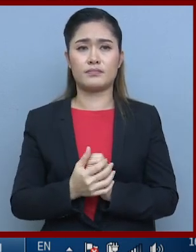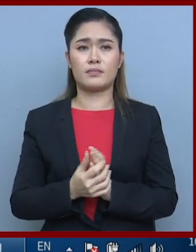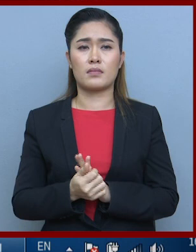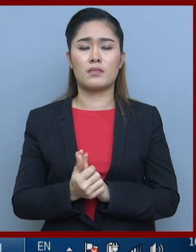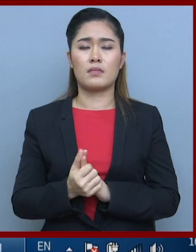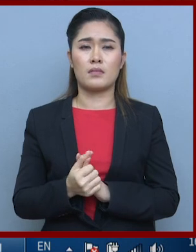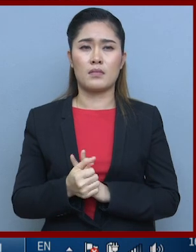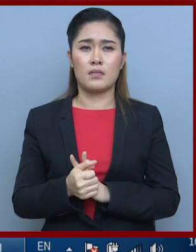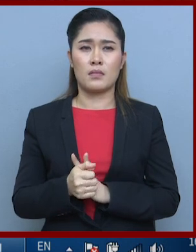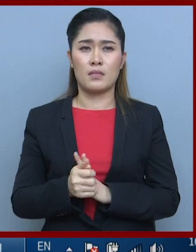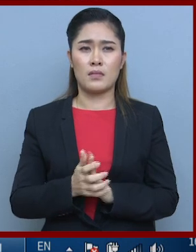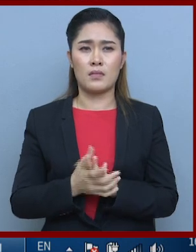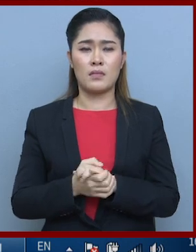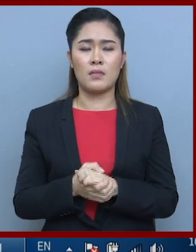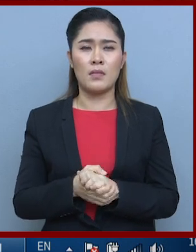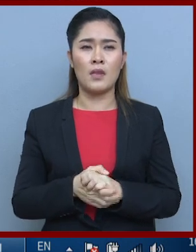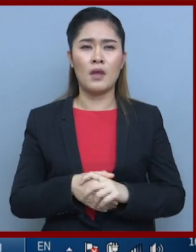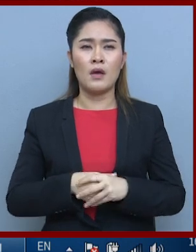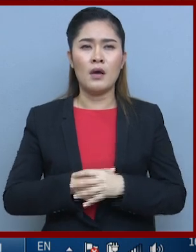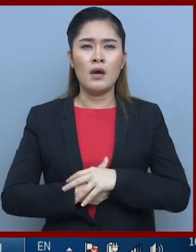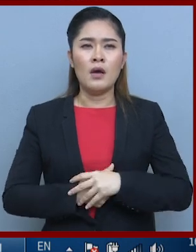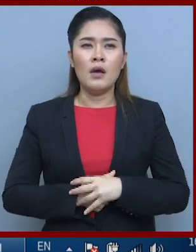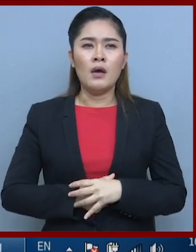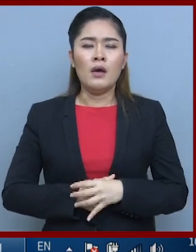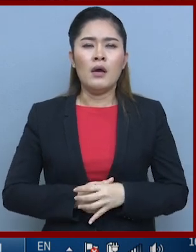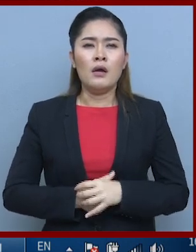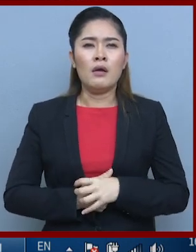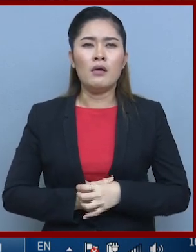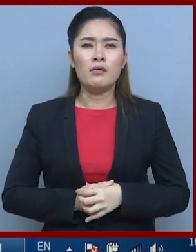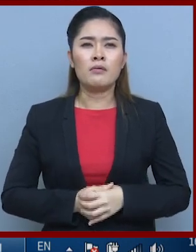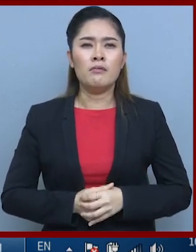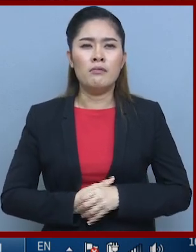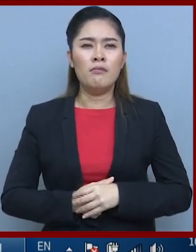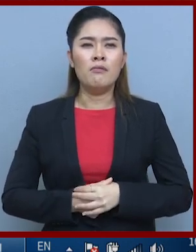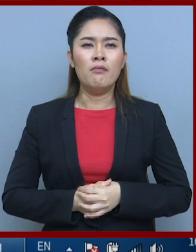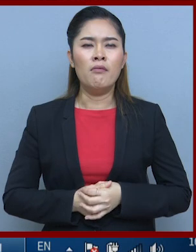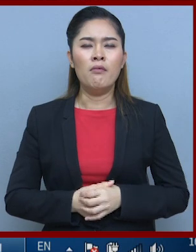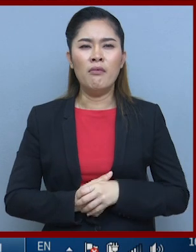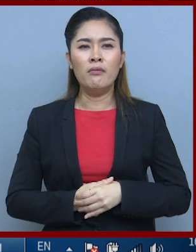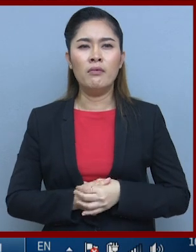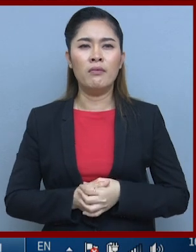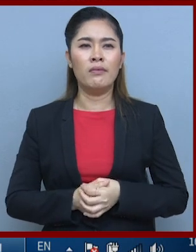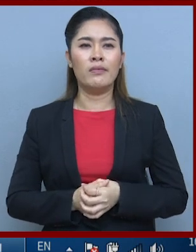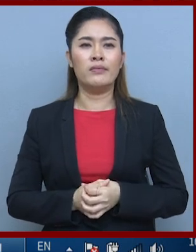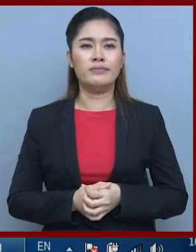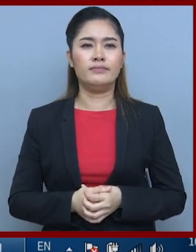มาลู่ text 1. text